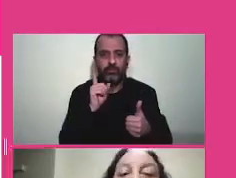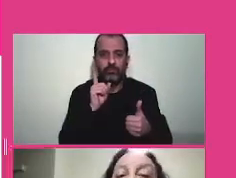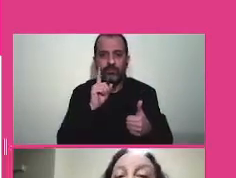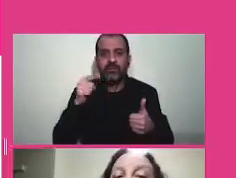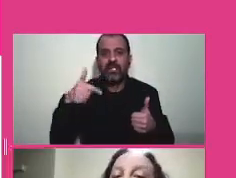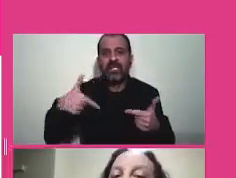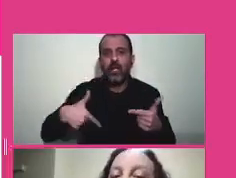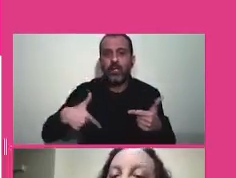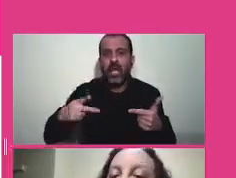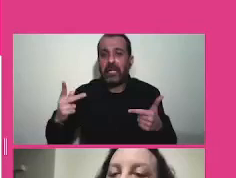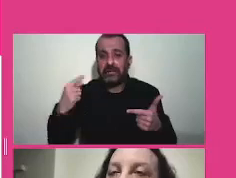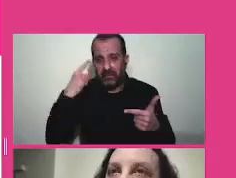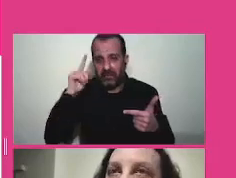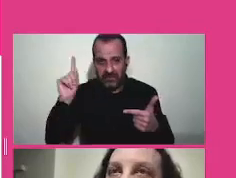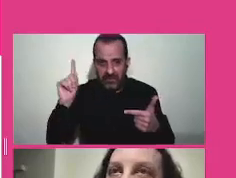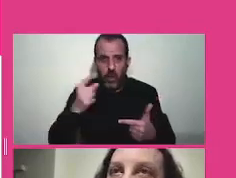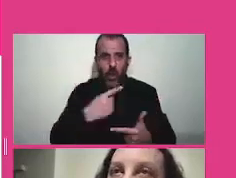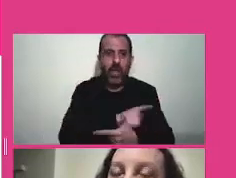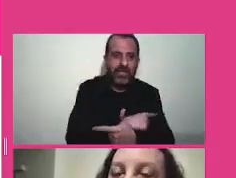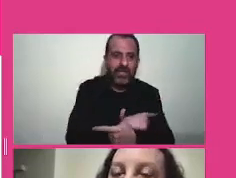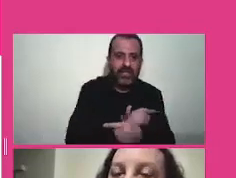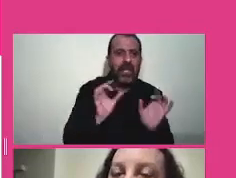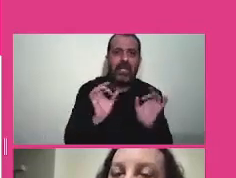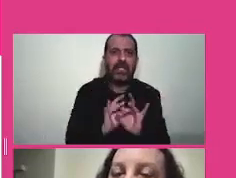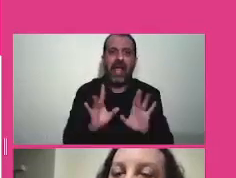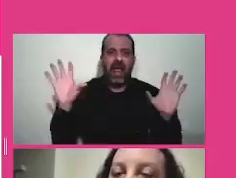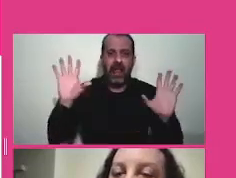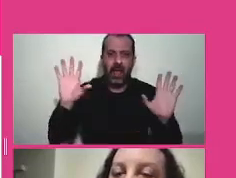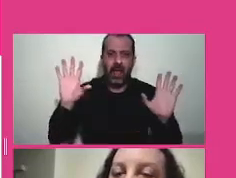Το ιατρικό, κανένα από τα παραπάνω.